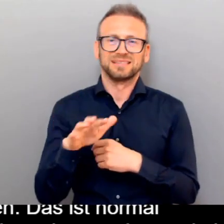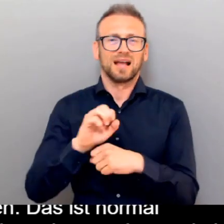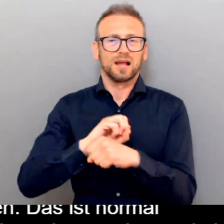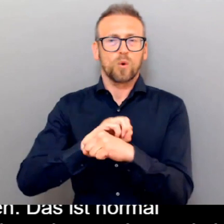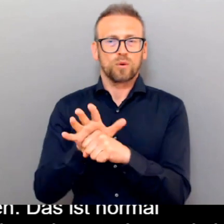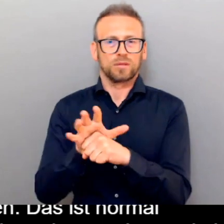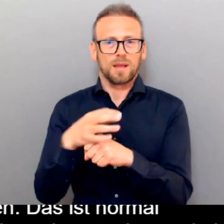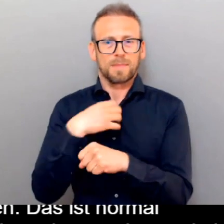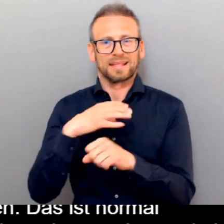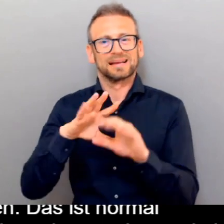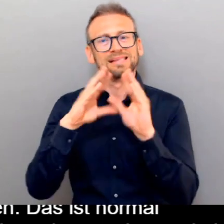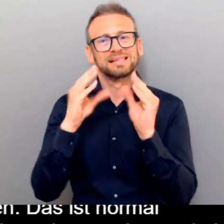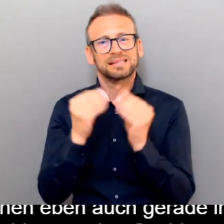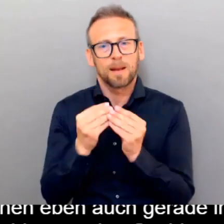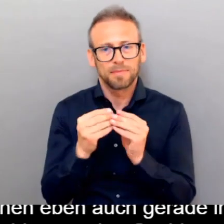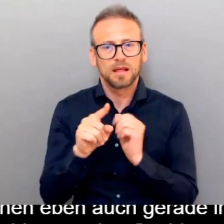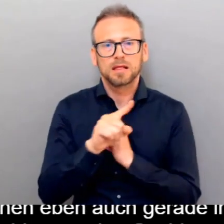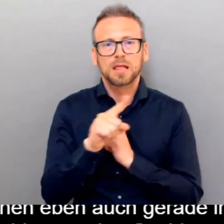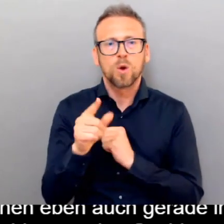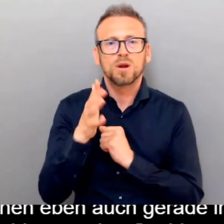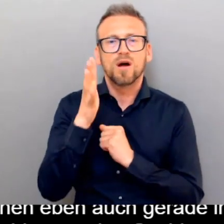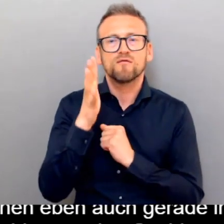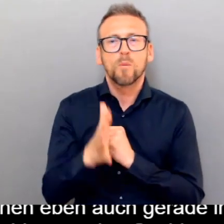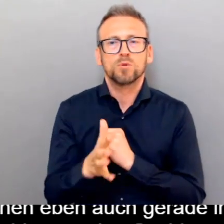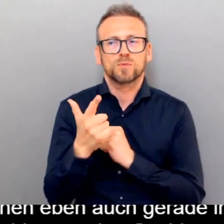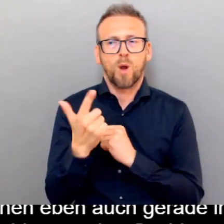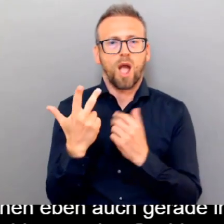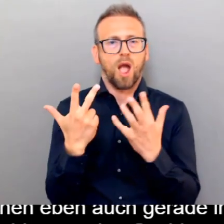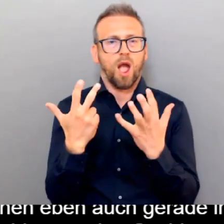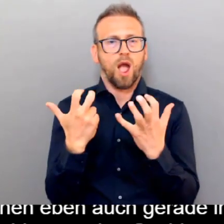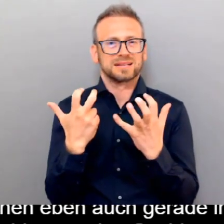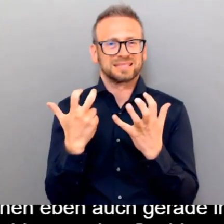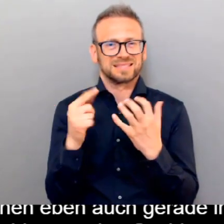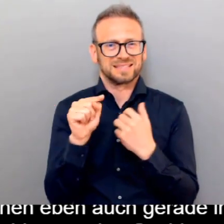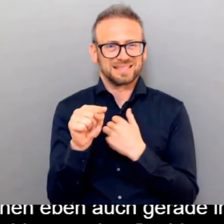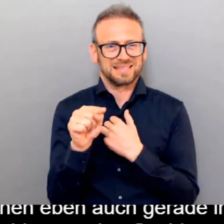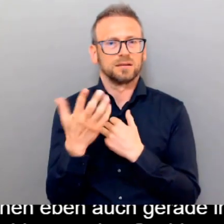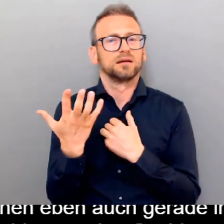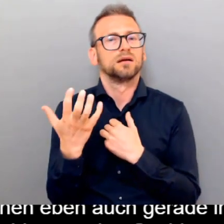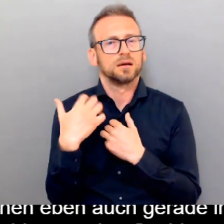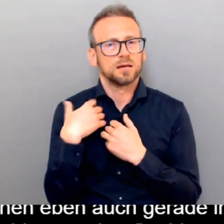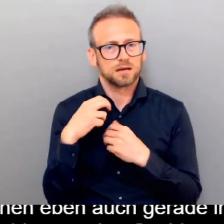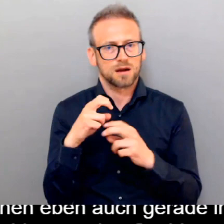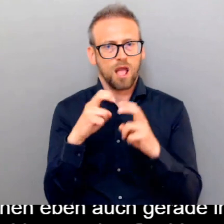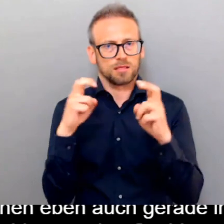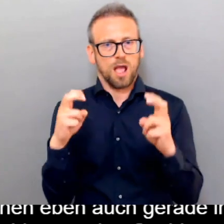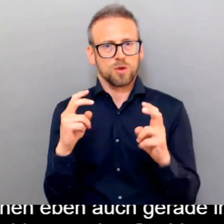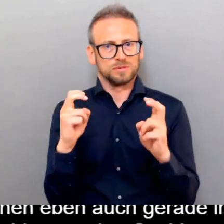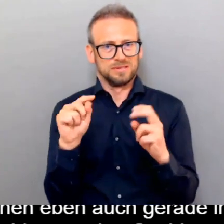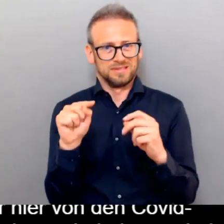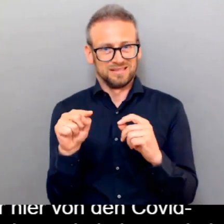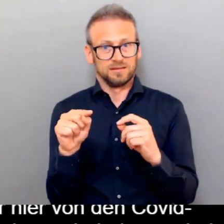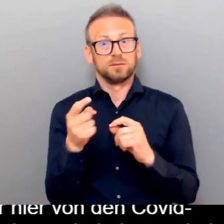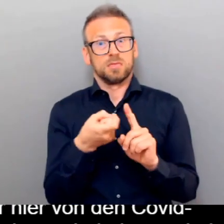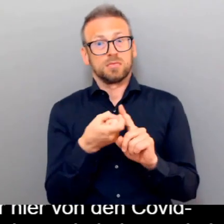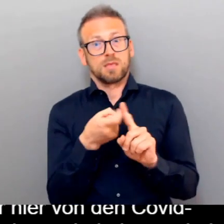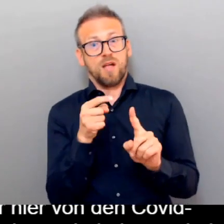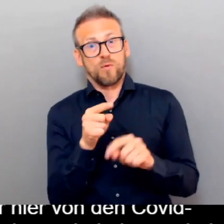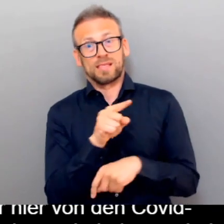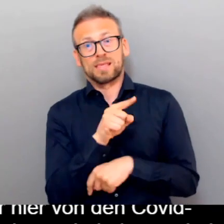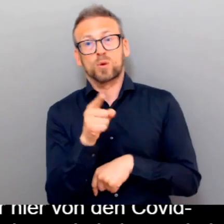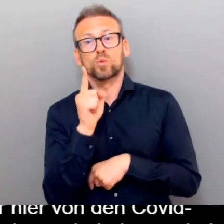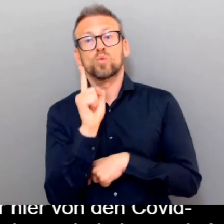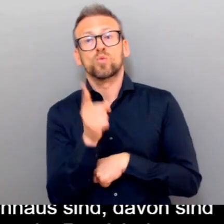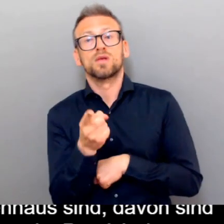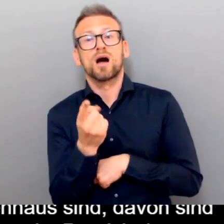in Normalstationsbetten und die restlichen im Bereich der Intensivstationen. Also Sie merken, wenn Sie